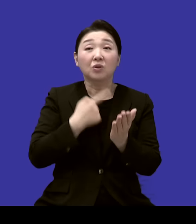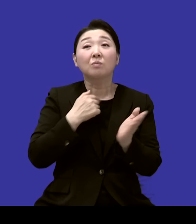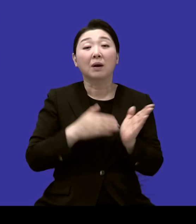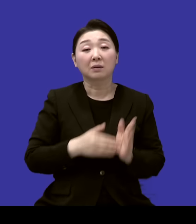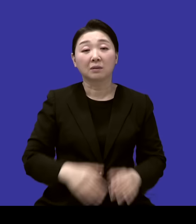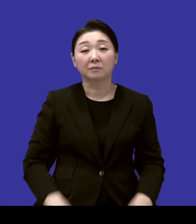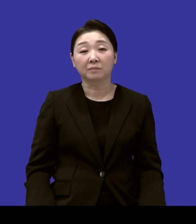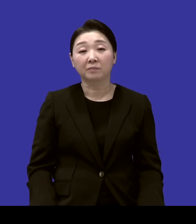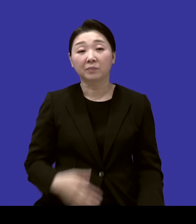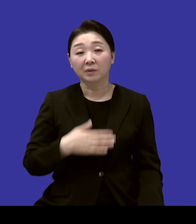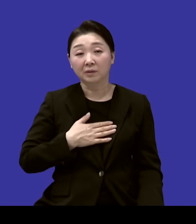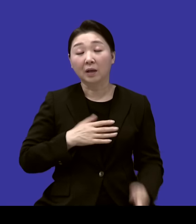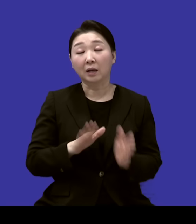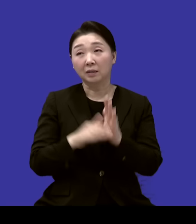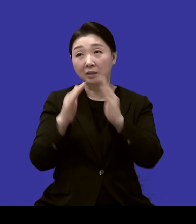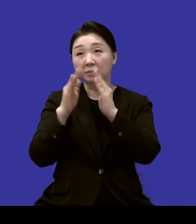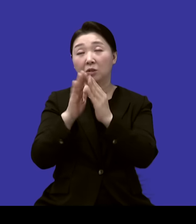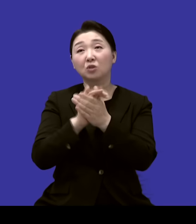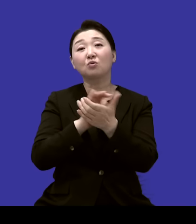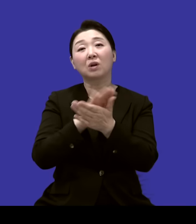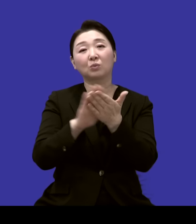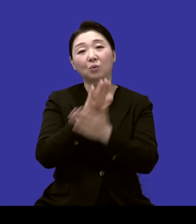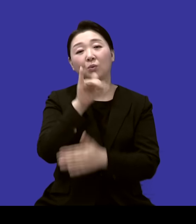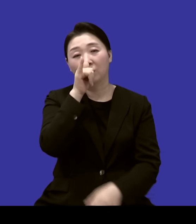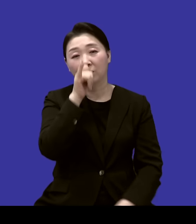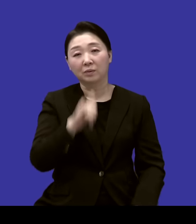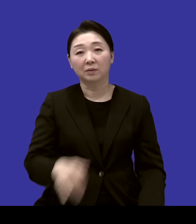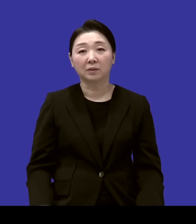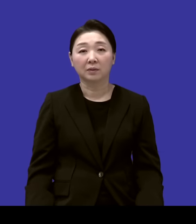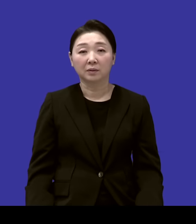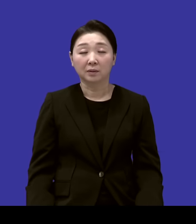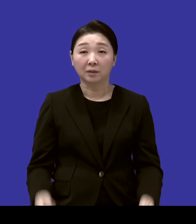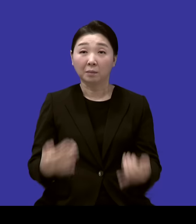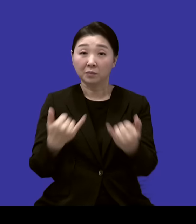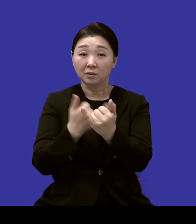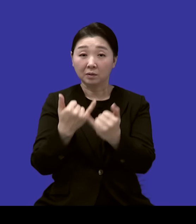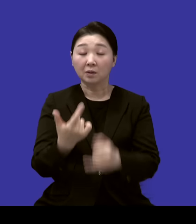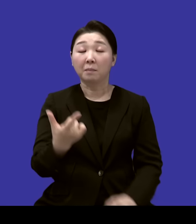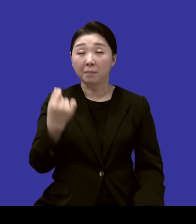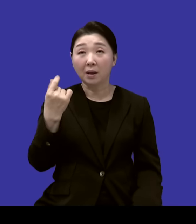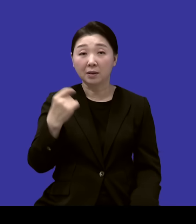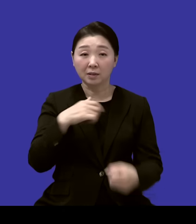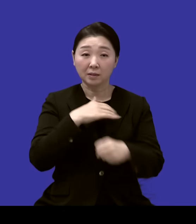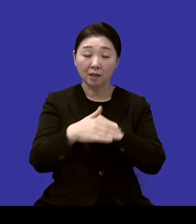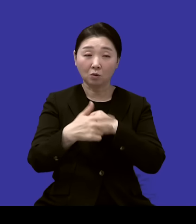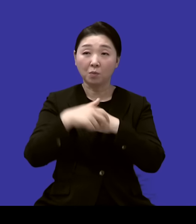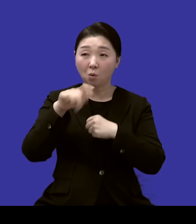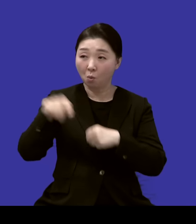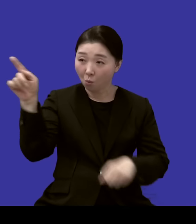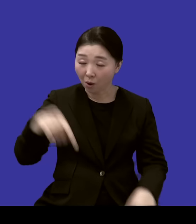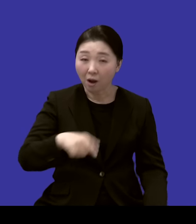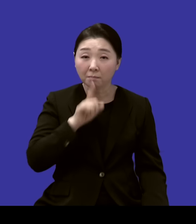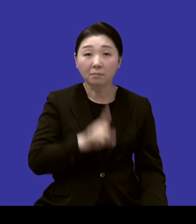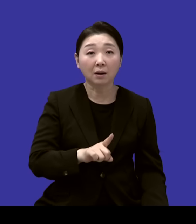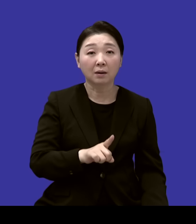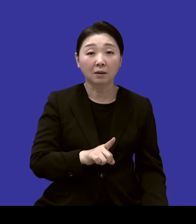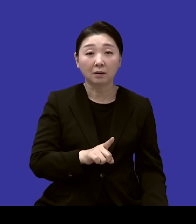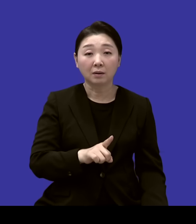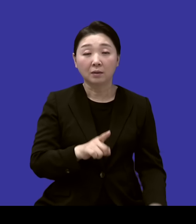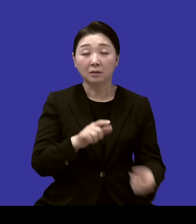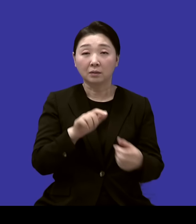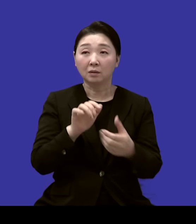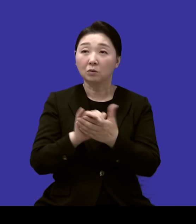네. 저는 이제 그때 집에서 친구랑 놀고 있었어요. 네. 근데 친척이 지금 빨리 대구 의료원으로 와라 하셔서 이제